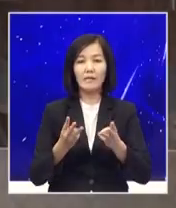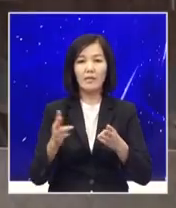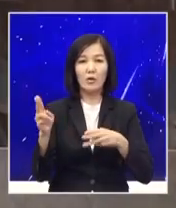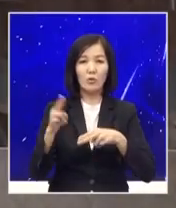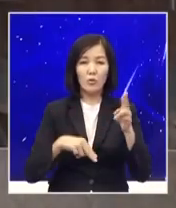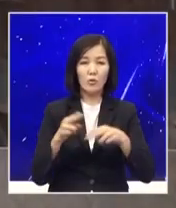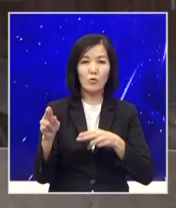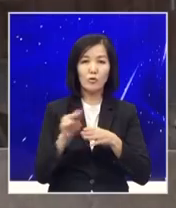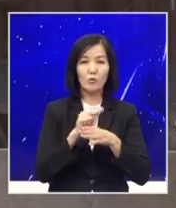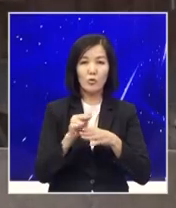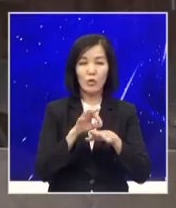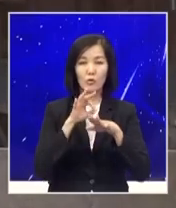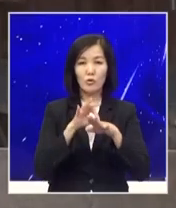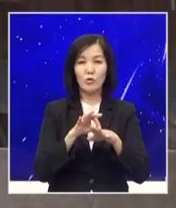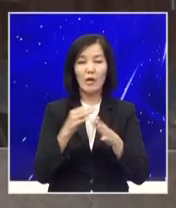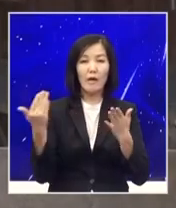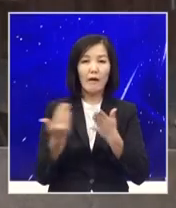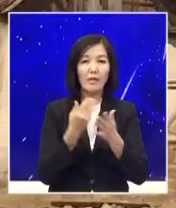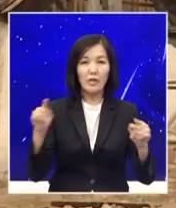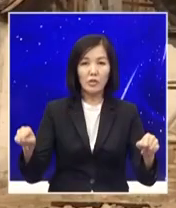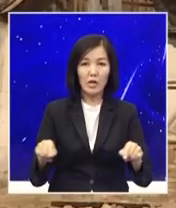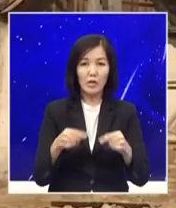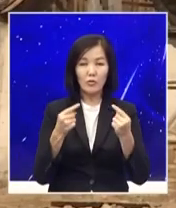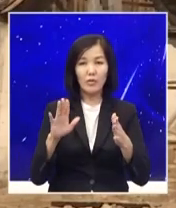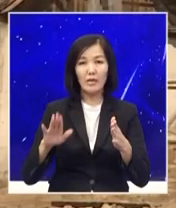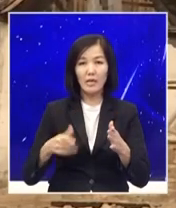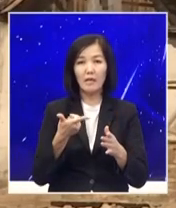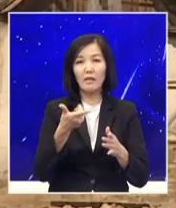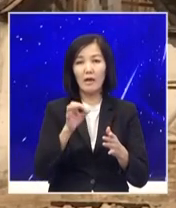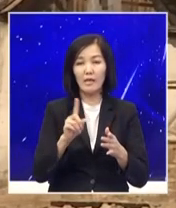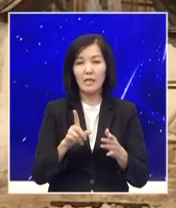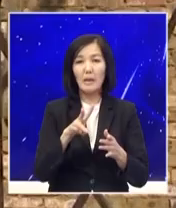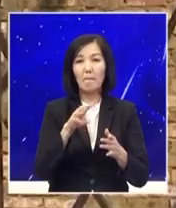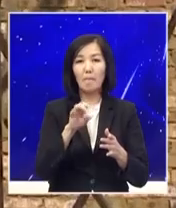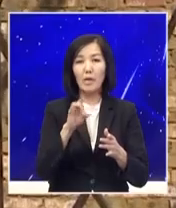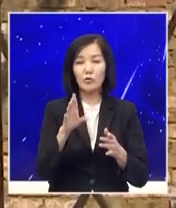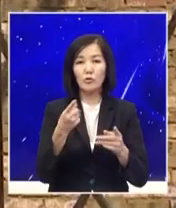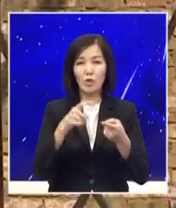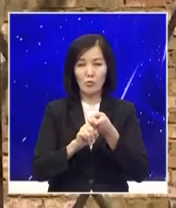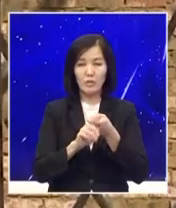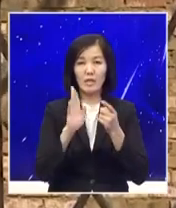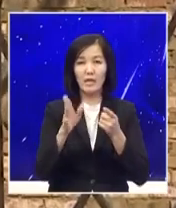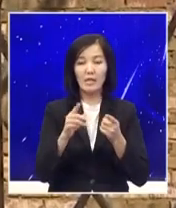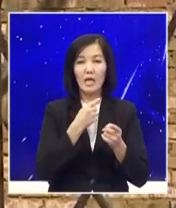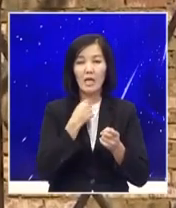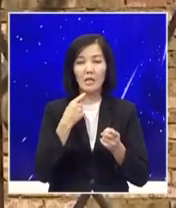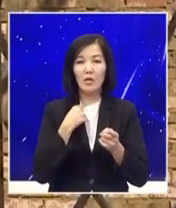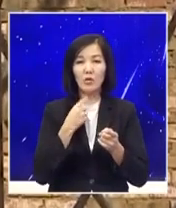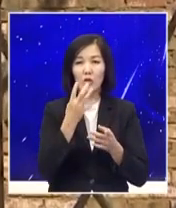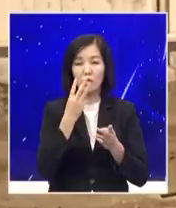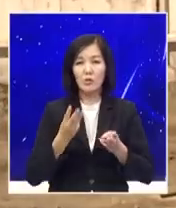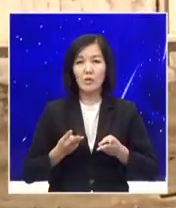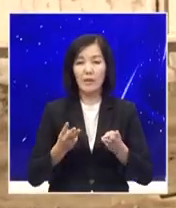монтаж жұмыстары жүргізіліп жатыр. Қайта жаңғыртудан кейін олар газ және мазутпен жұмыс істейді. Талдықорған теплосервис